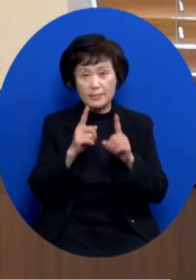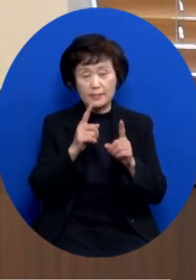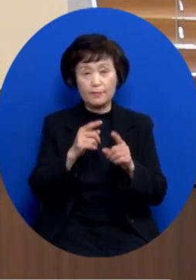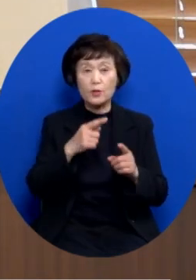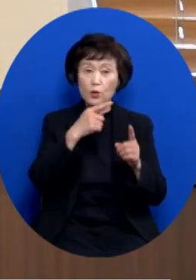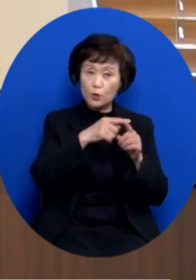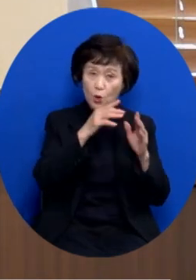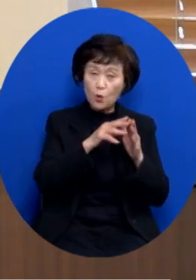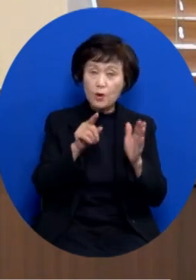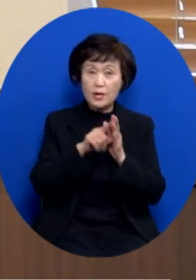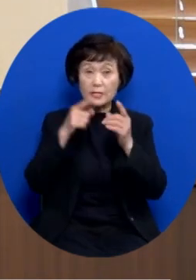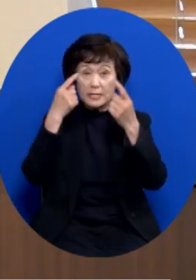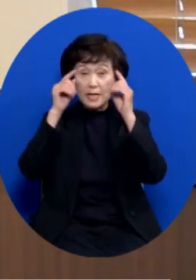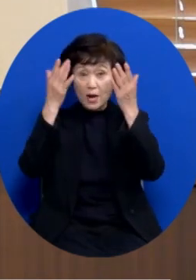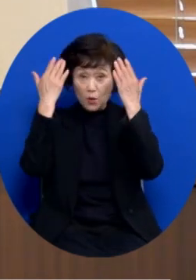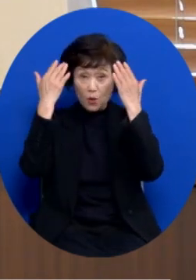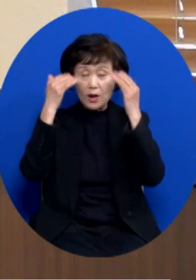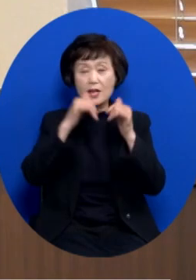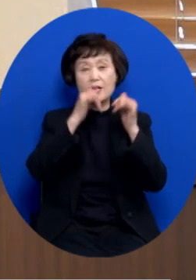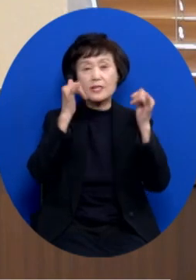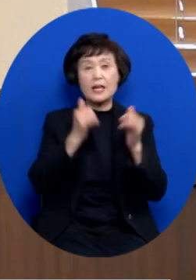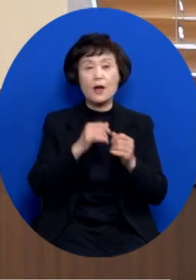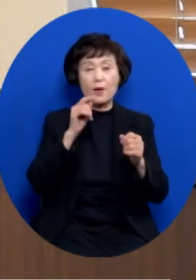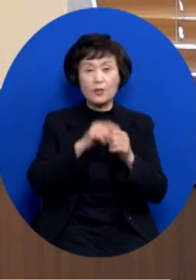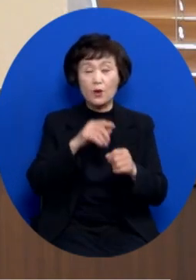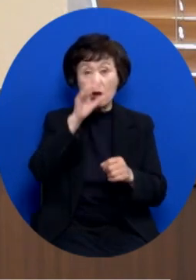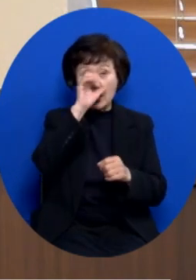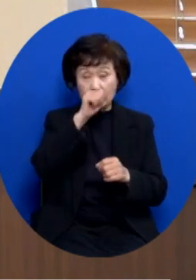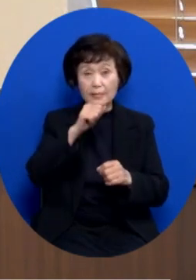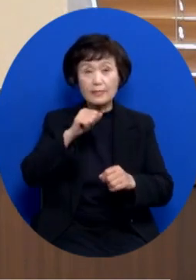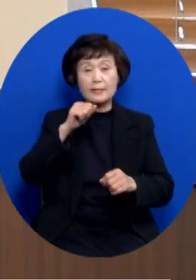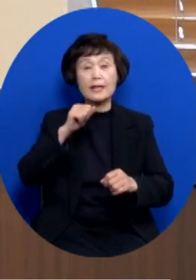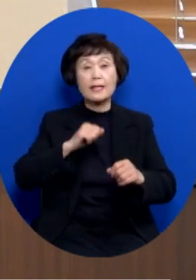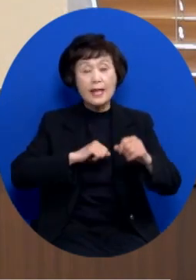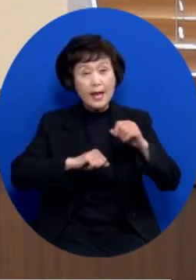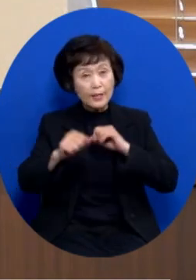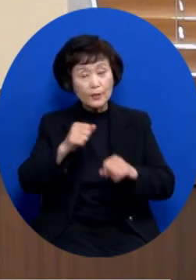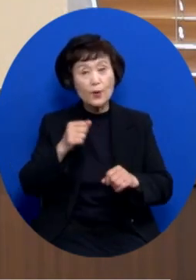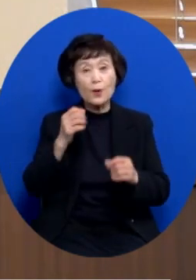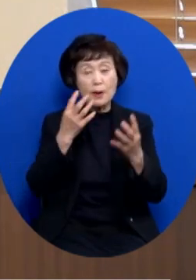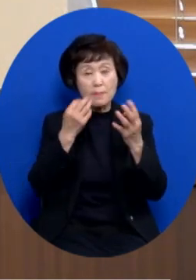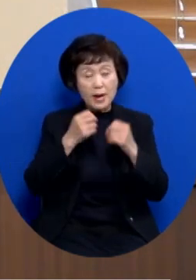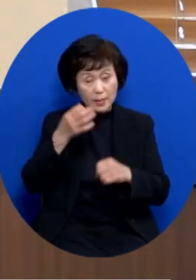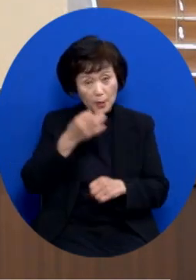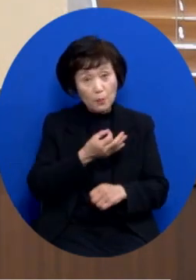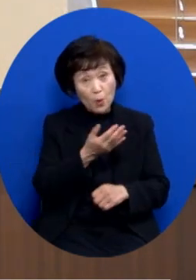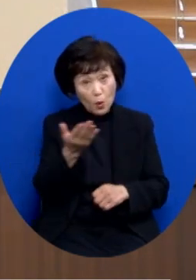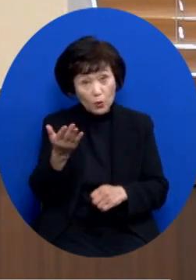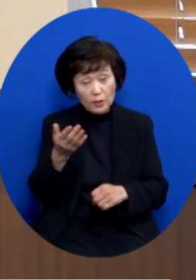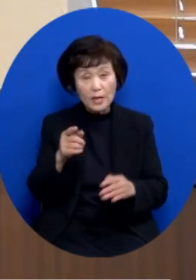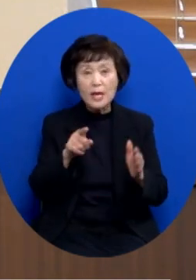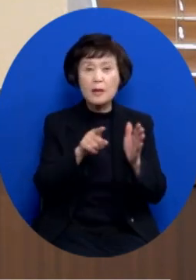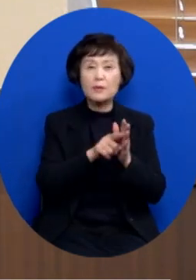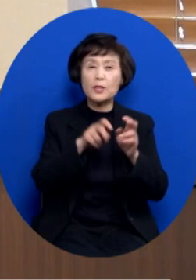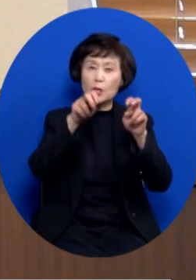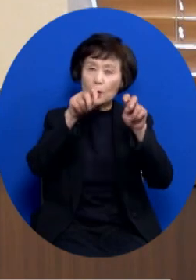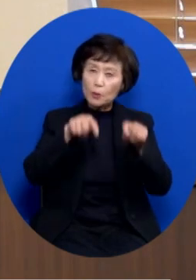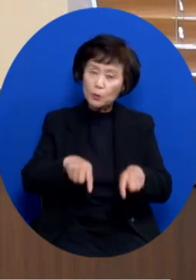교회와 신학교가 사회적으로 선한 행실을 많이 해서 아무리 불신자라